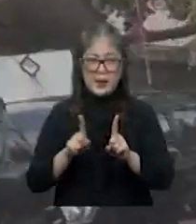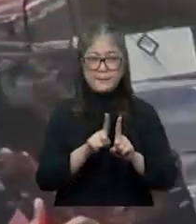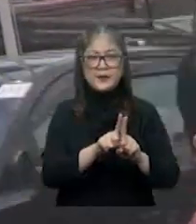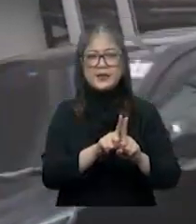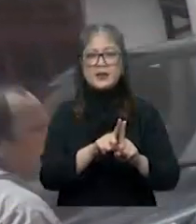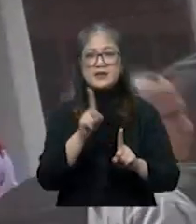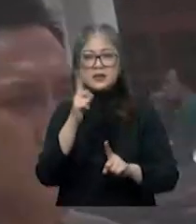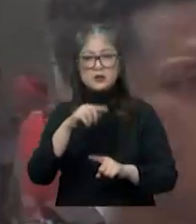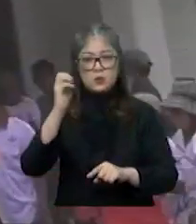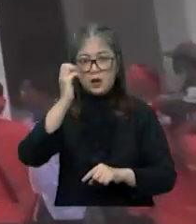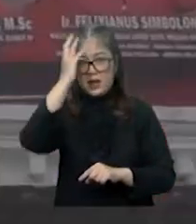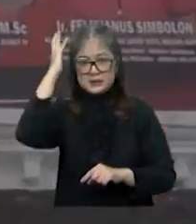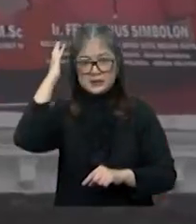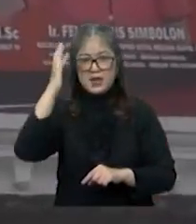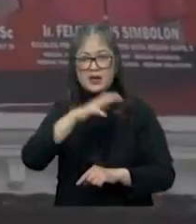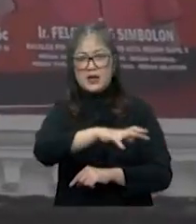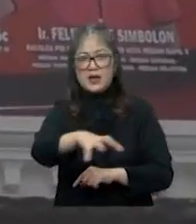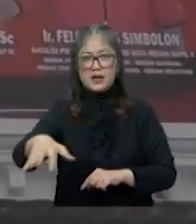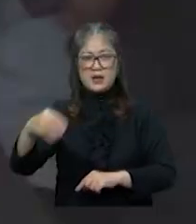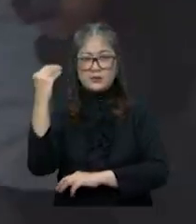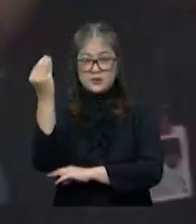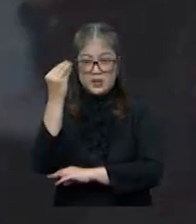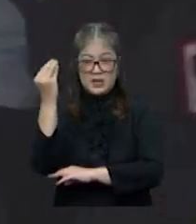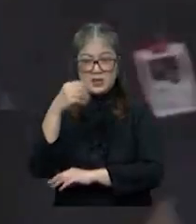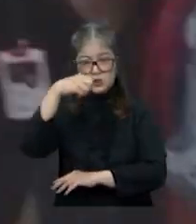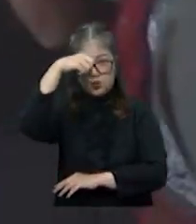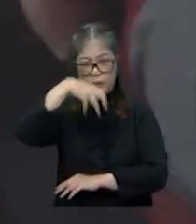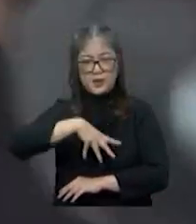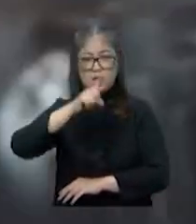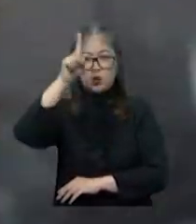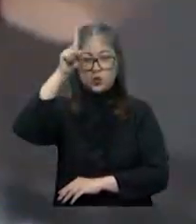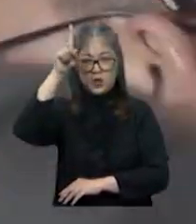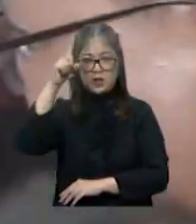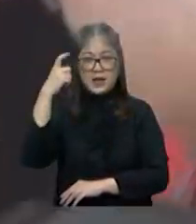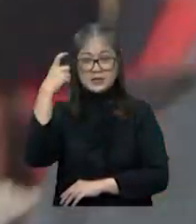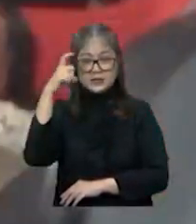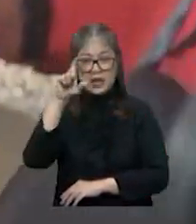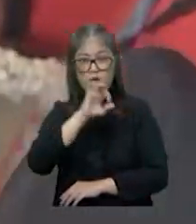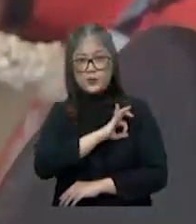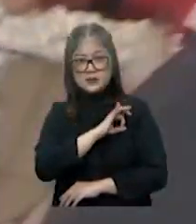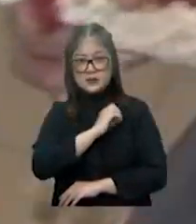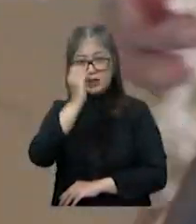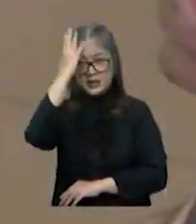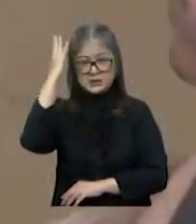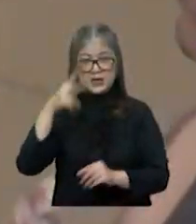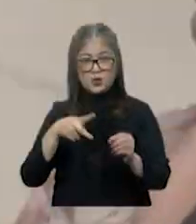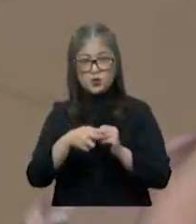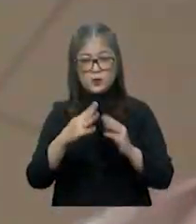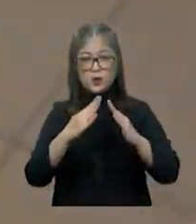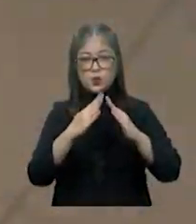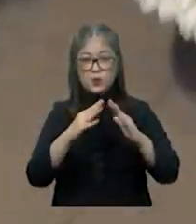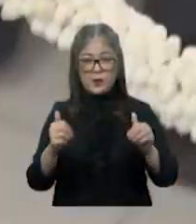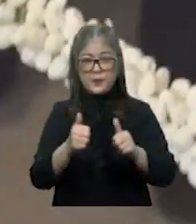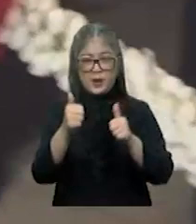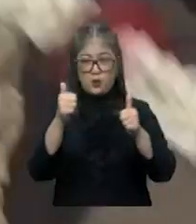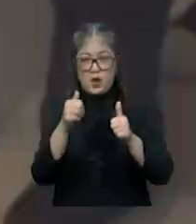Safari politik di Sumatera Utara dalam Safari politik ini baca pres Ganjar pranowo mengunjungi dan meresmikan rumah pemandangan di Jalan Sei Serayu